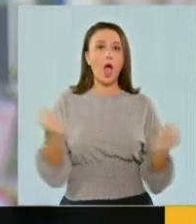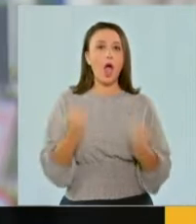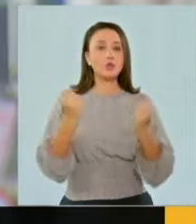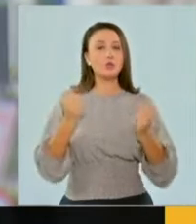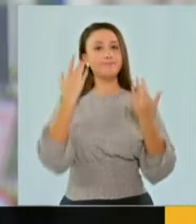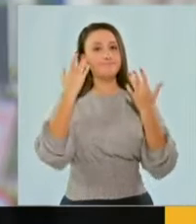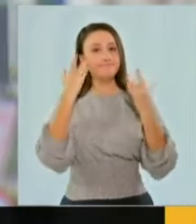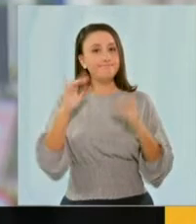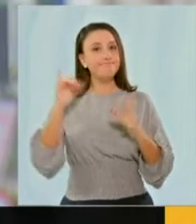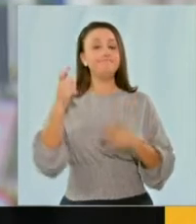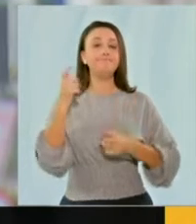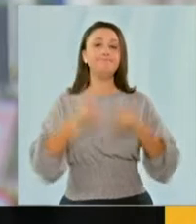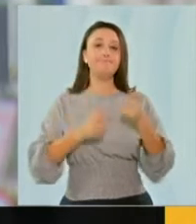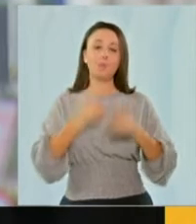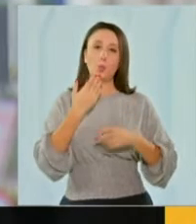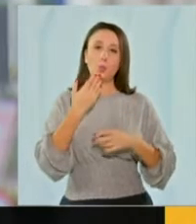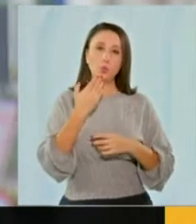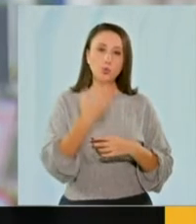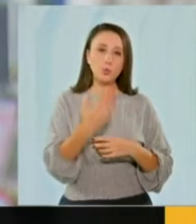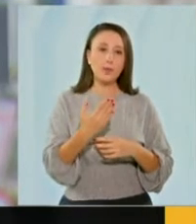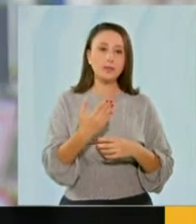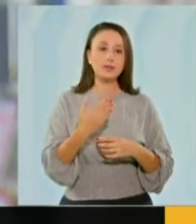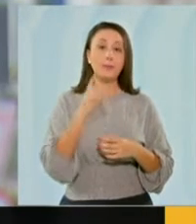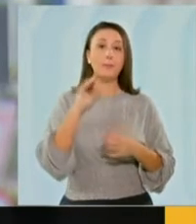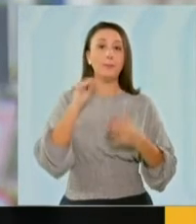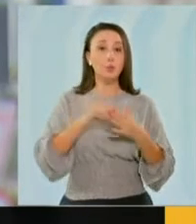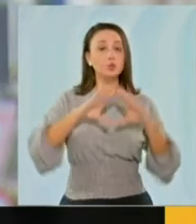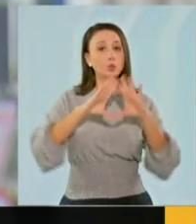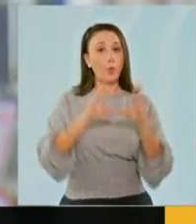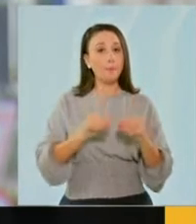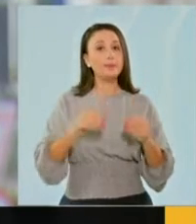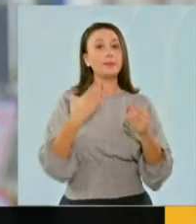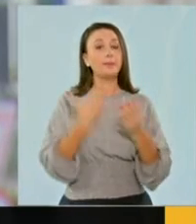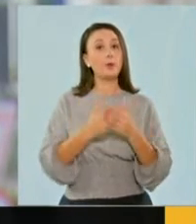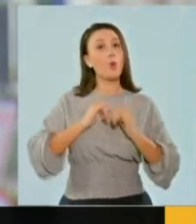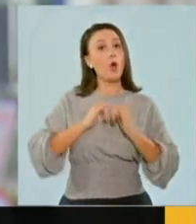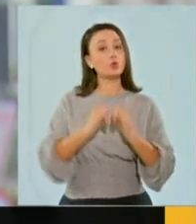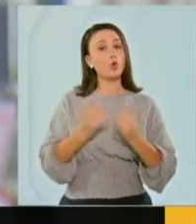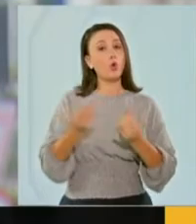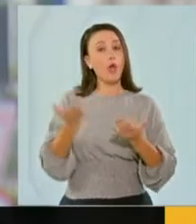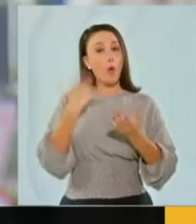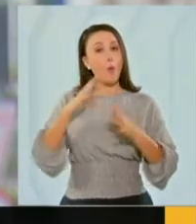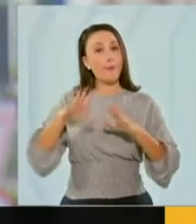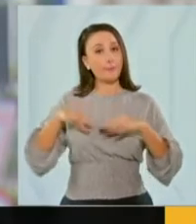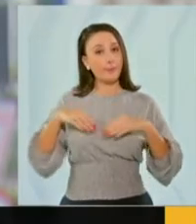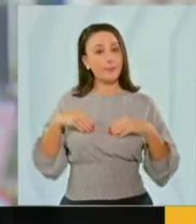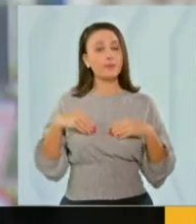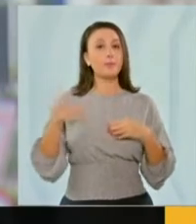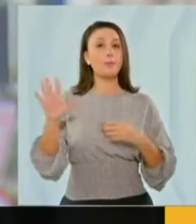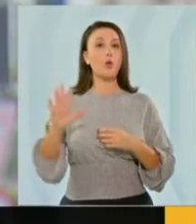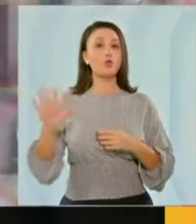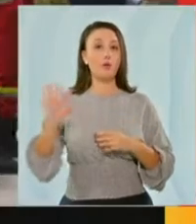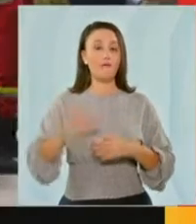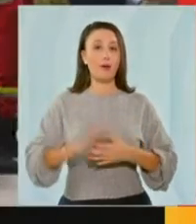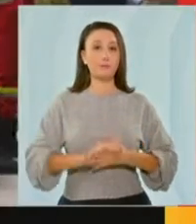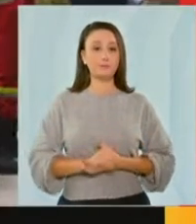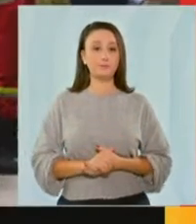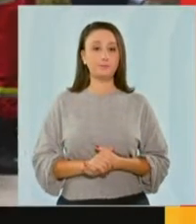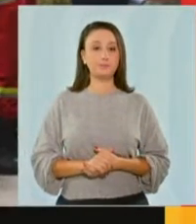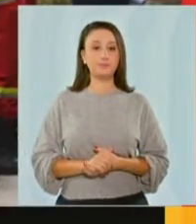umanitară, dar și despre un mulțumesc spus românilor pentru ajutorul pe care l-au acordat Moldovei.